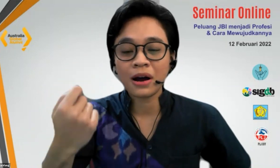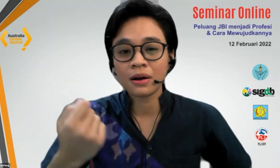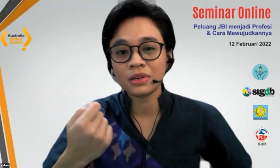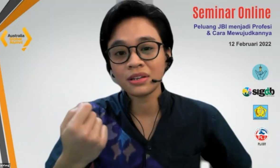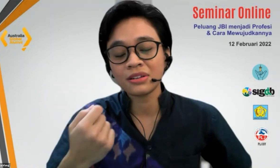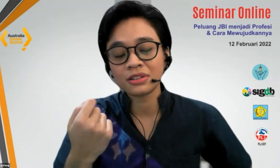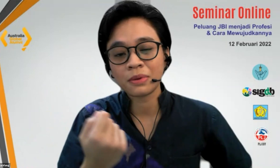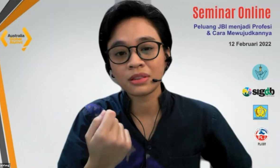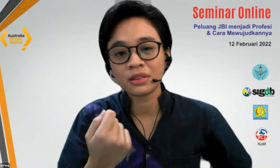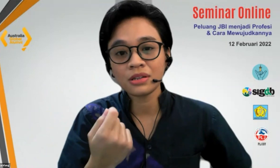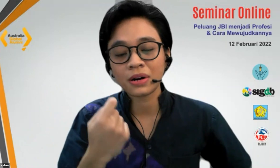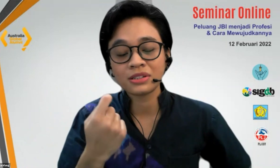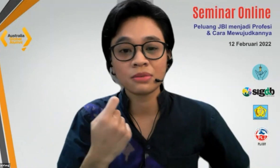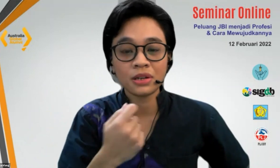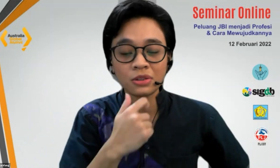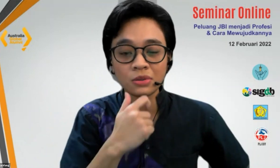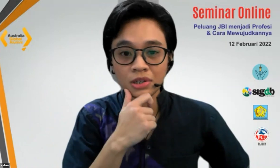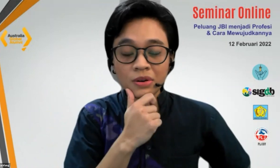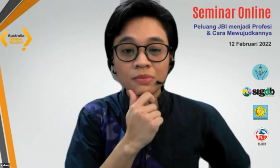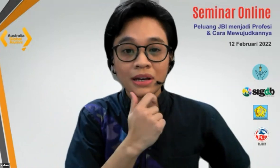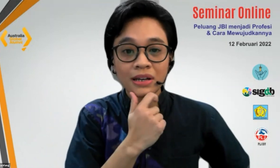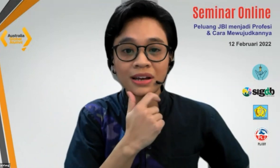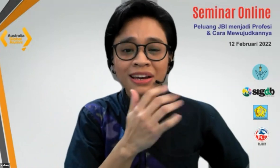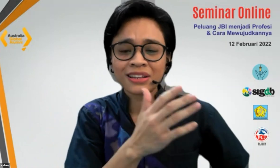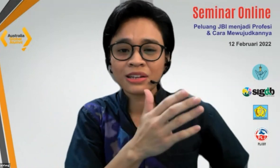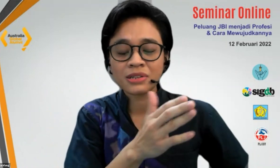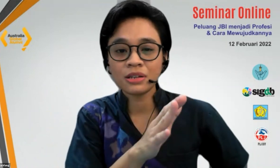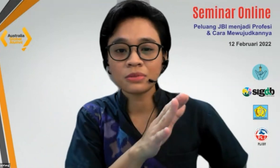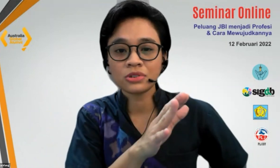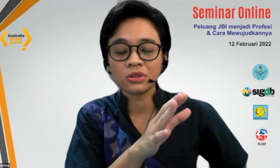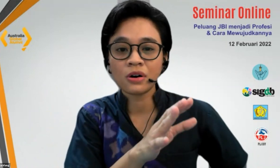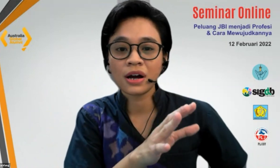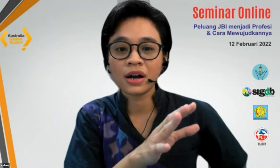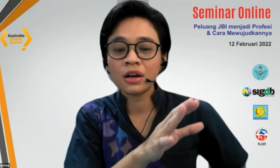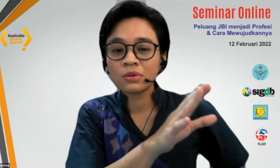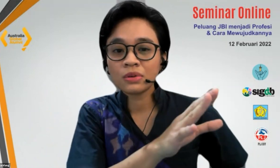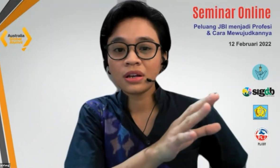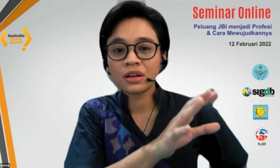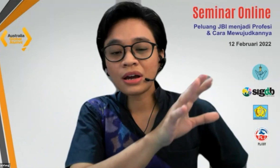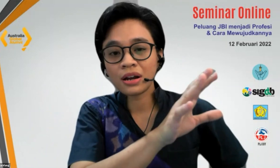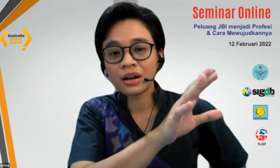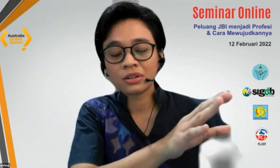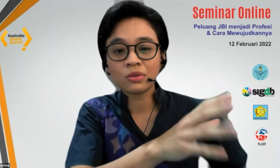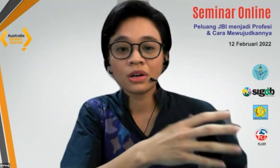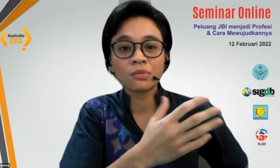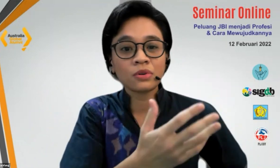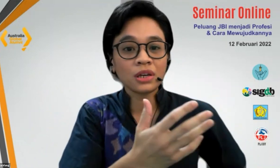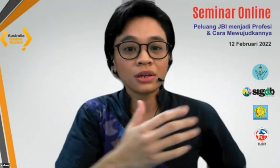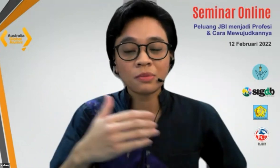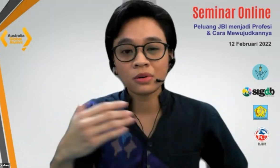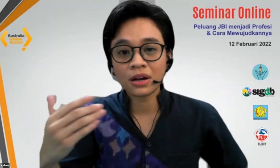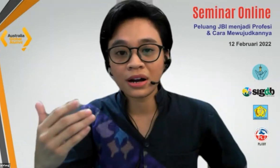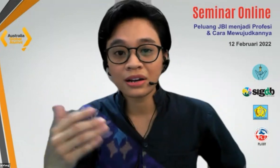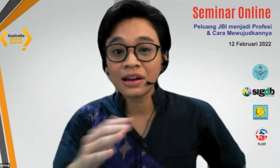small pahami dan cermati peran GB itu itu luar biasa tadi Mas Adi mencontohkan tuli dari daerah tertentu yang